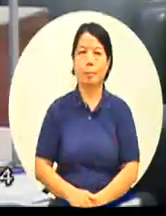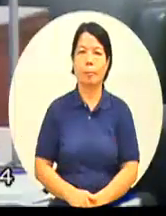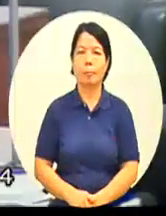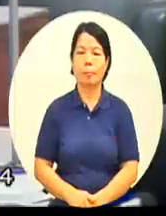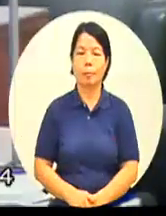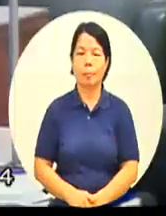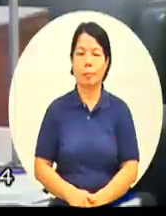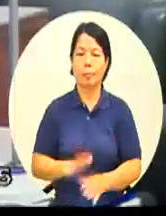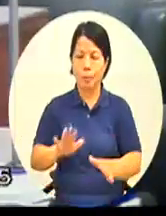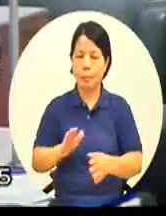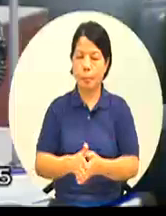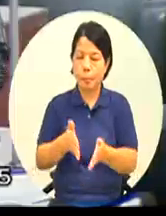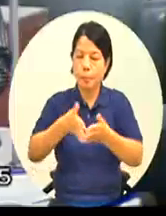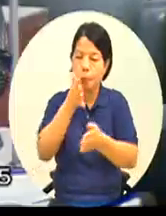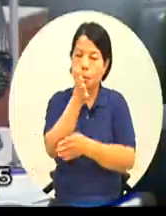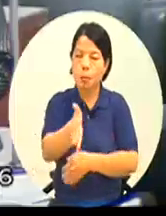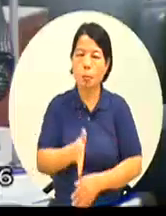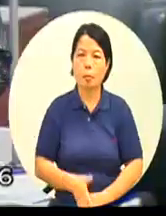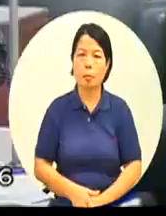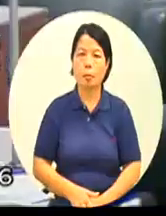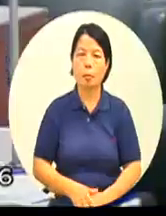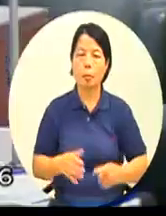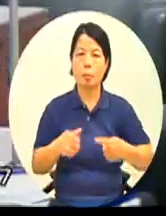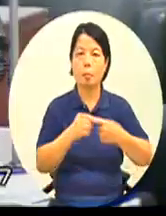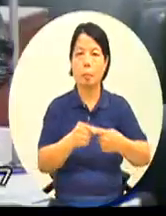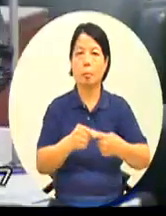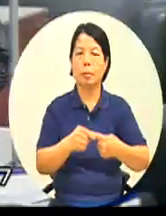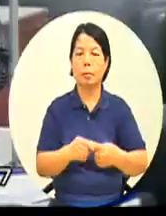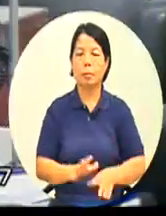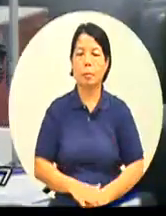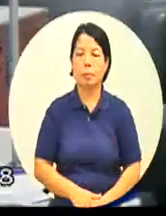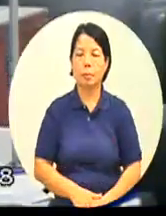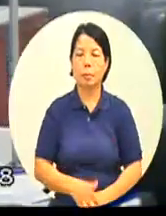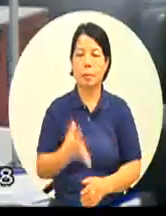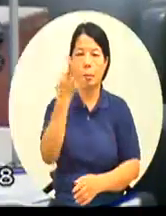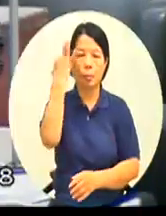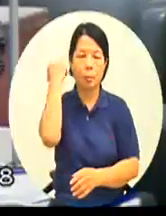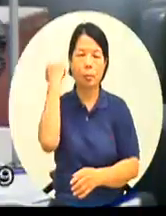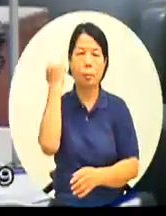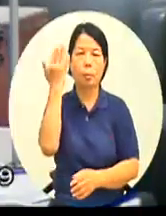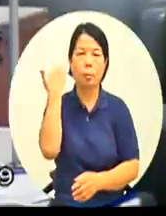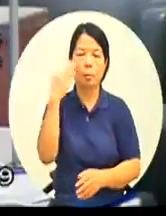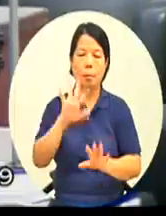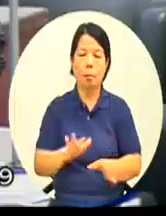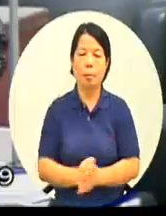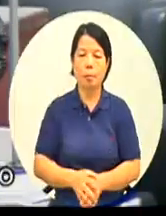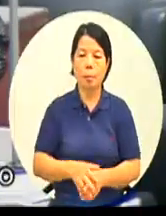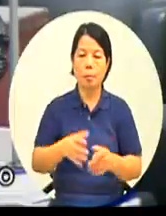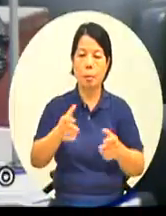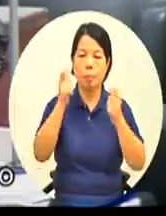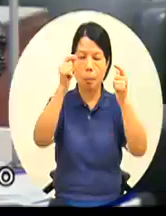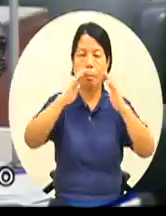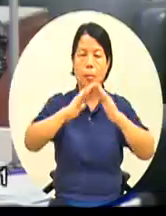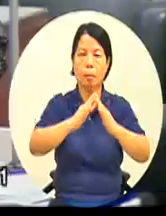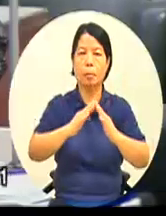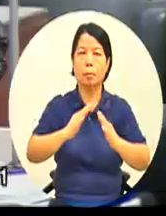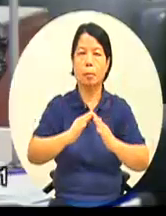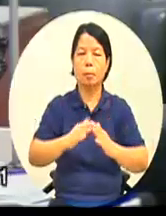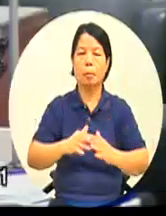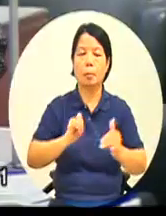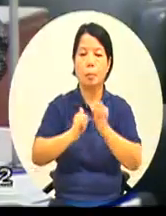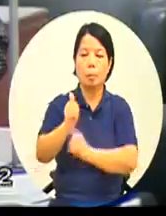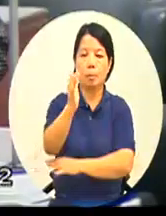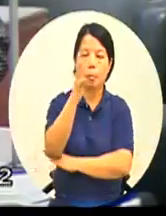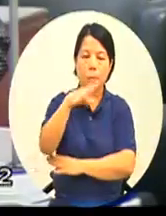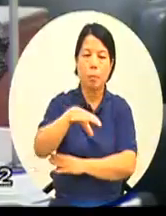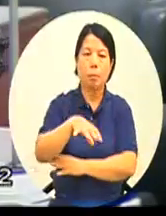天我主要问您的几个问题，第一个问题是我们前几天高雄市的这个民政局发了这个所谓的伴